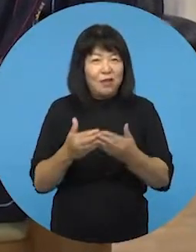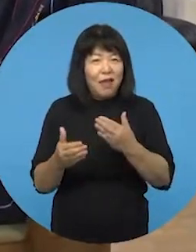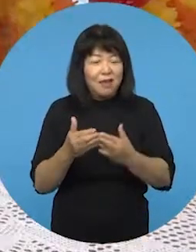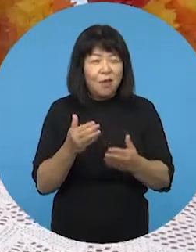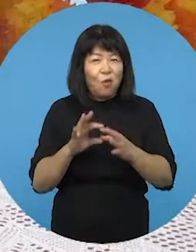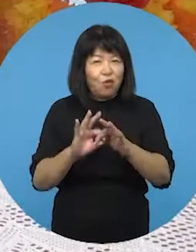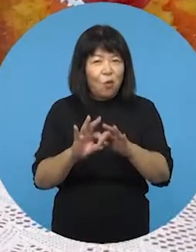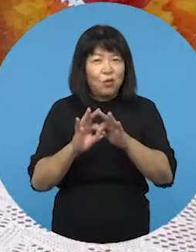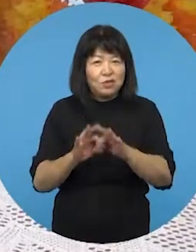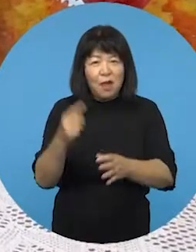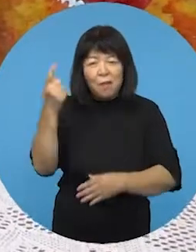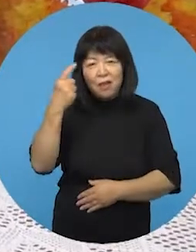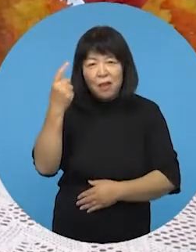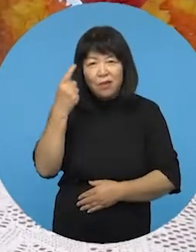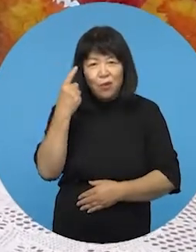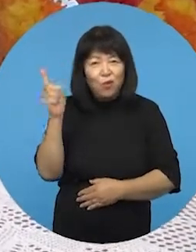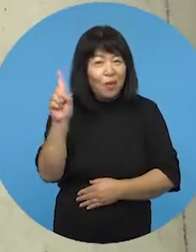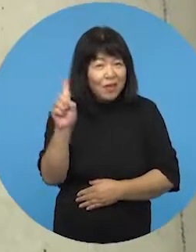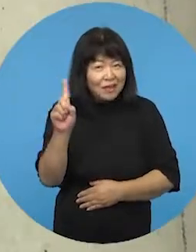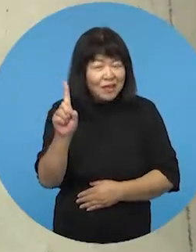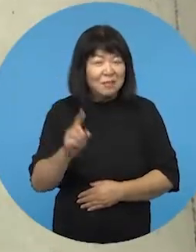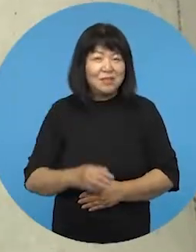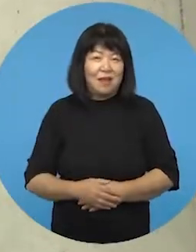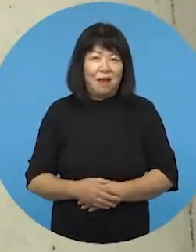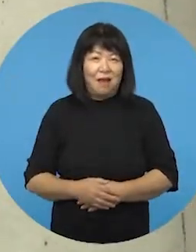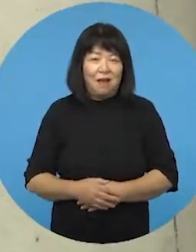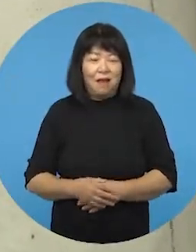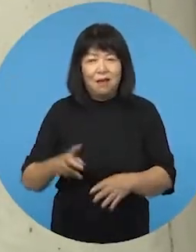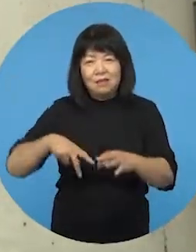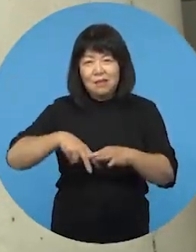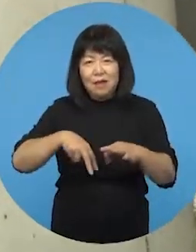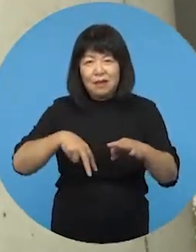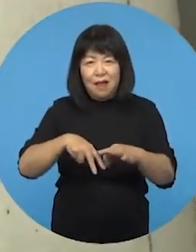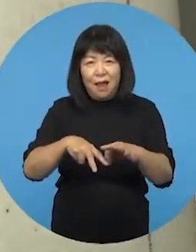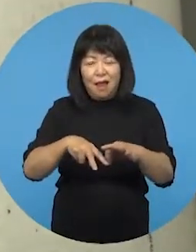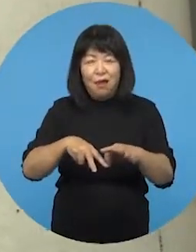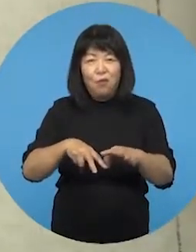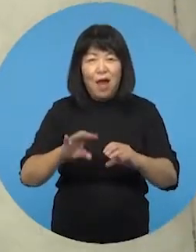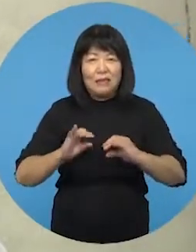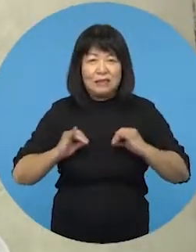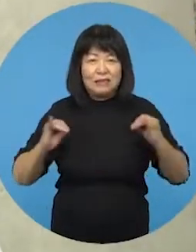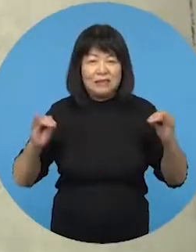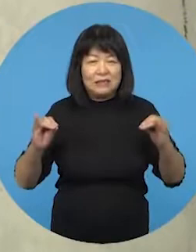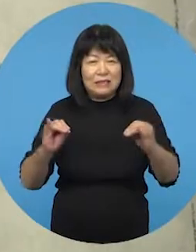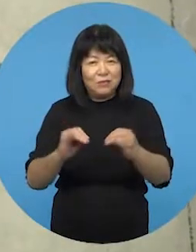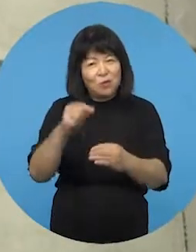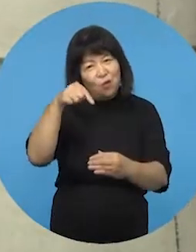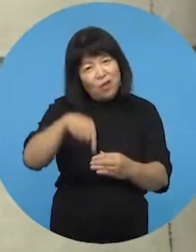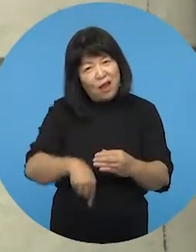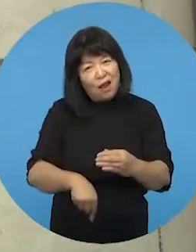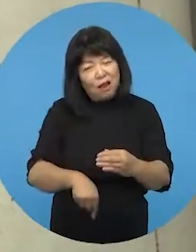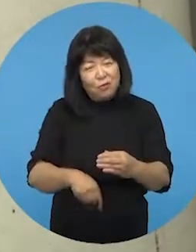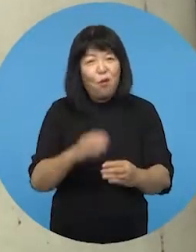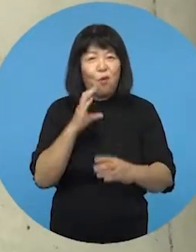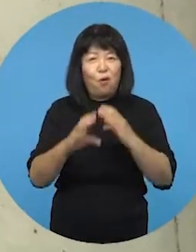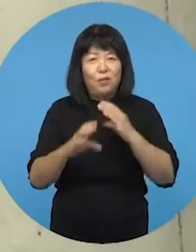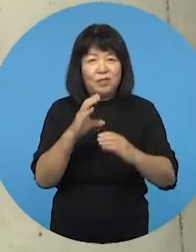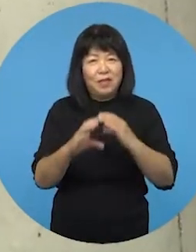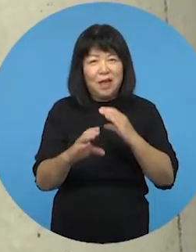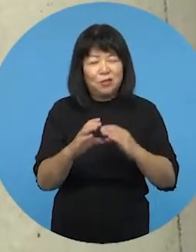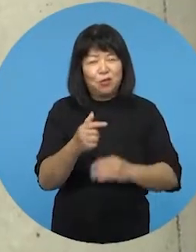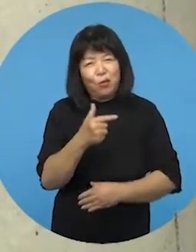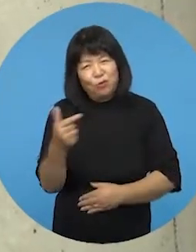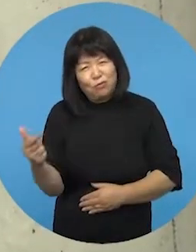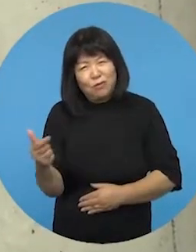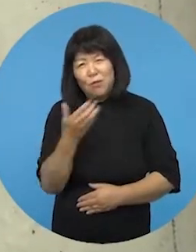通して学んだこと、発見とかありましたか？ サッカーはやっぱりチーム内でもコミュニケーションが大事なので、その